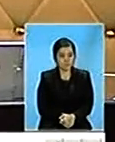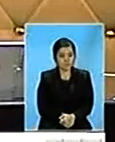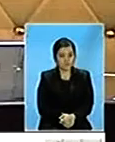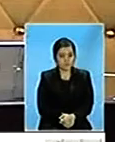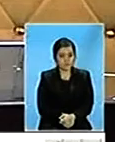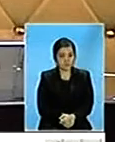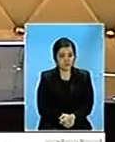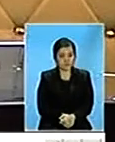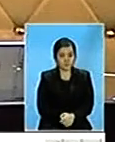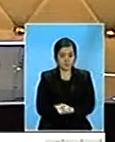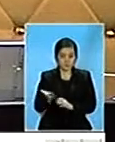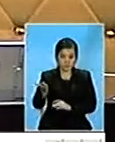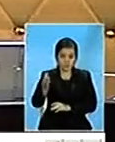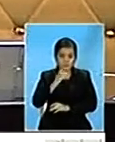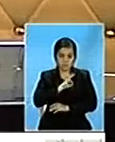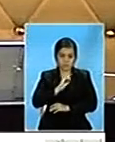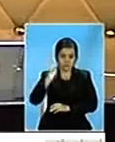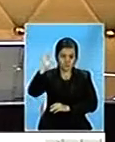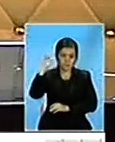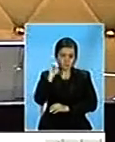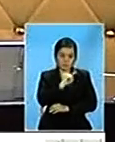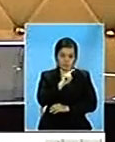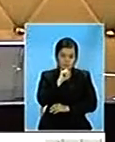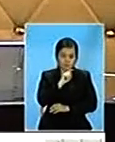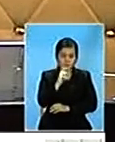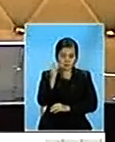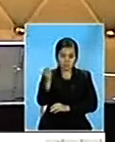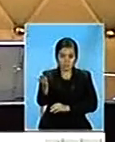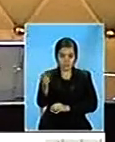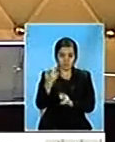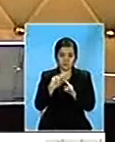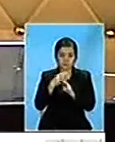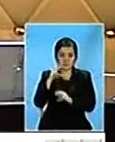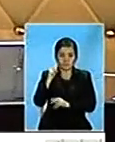เชิญท่านสมาชิกที่จะอธิบายสักถามเชิญท่านนฤทธิ์เชิญฮะ